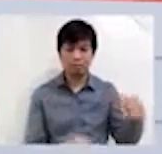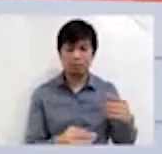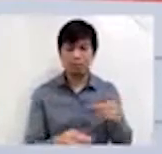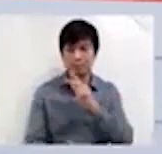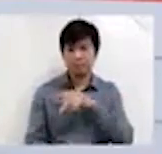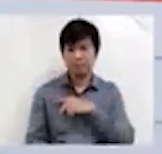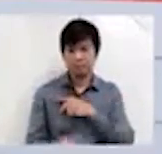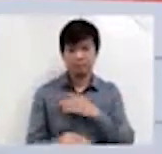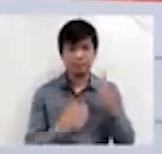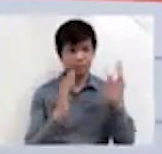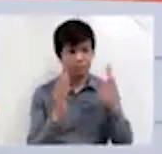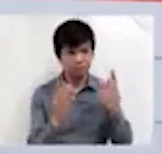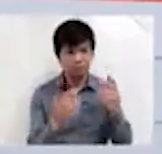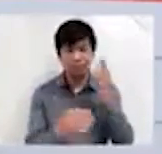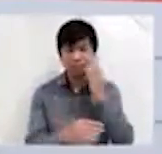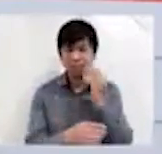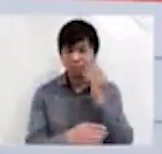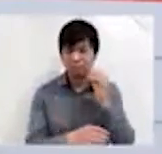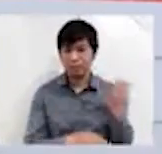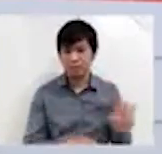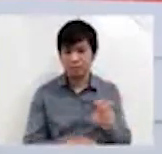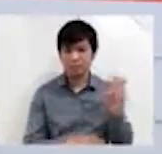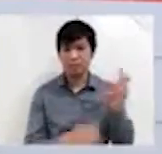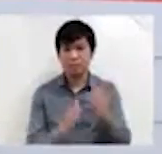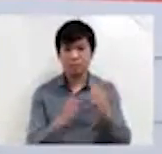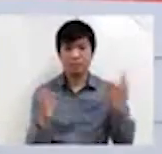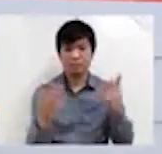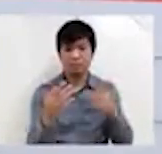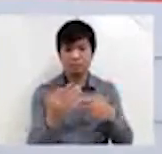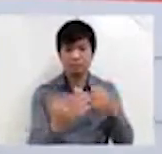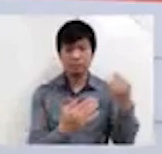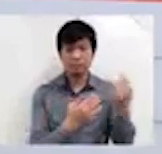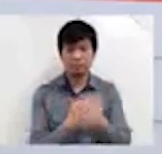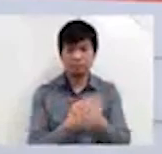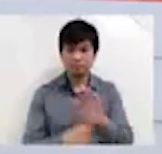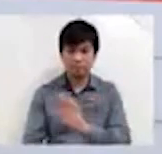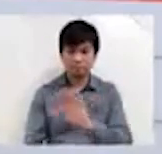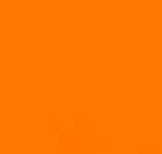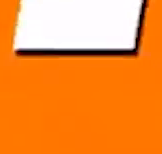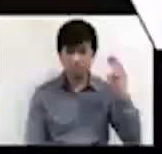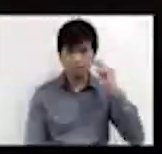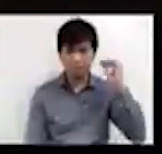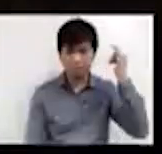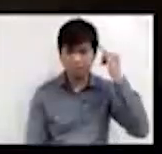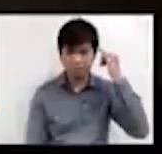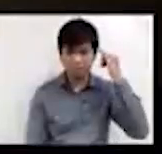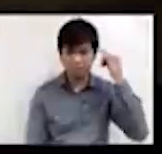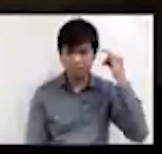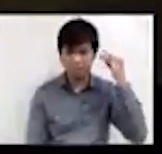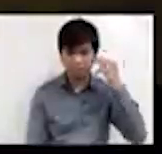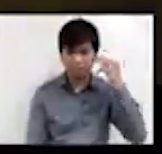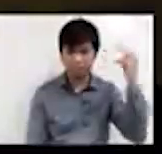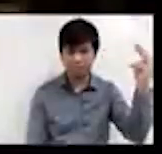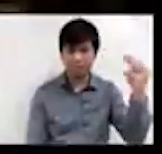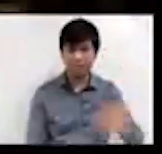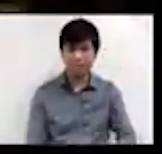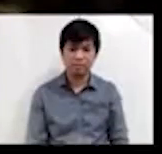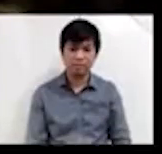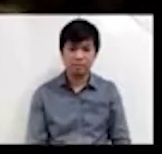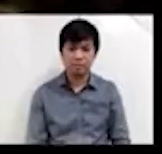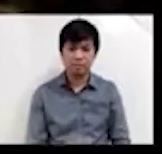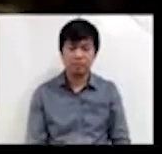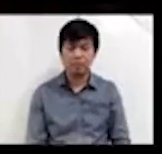kanilang journey sa big project. Nasa frontline ng balitang yan, si MJ Marfori. Yagsuk ka naman hapsita.